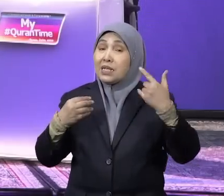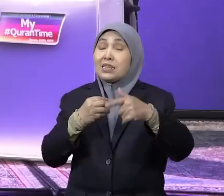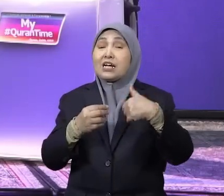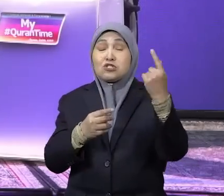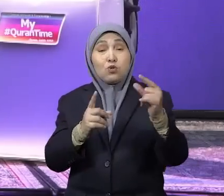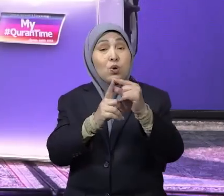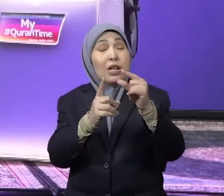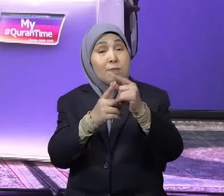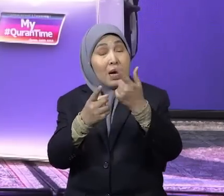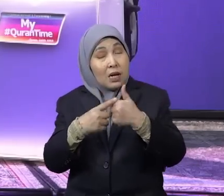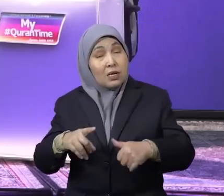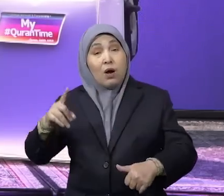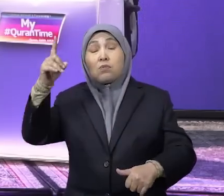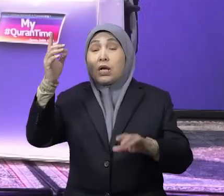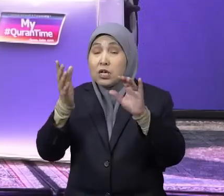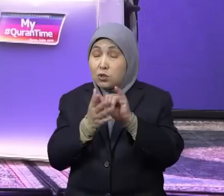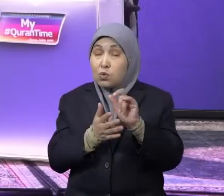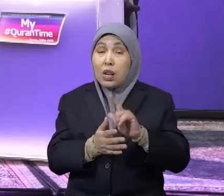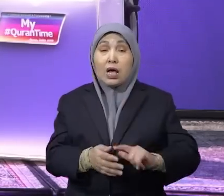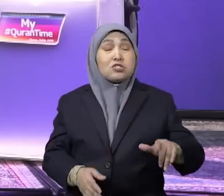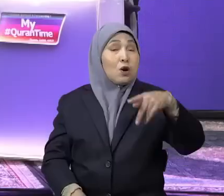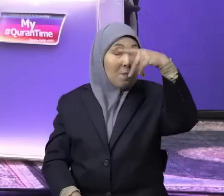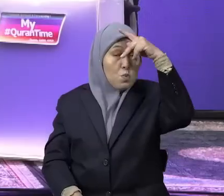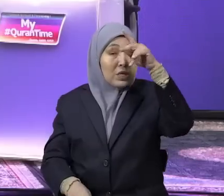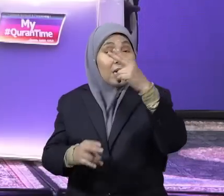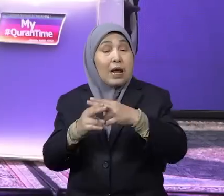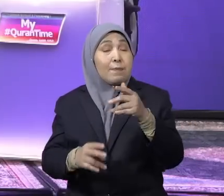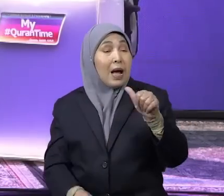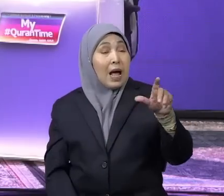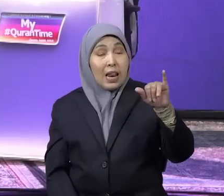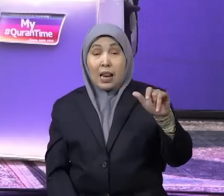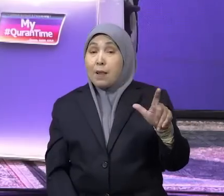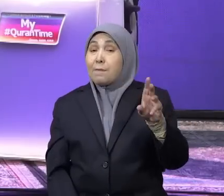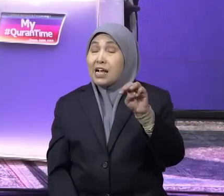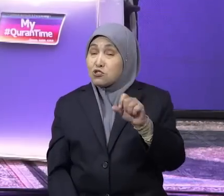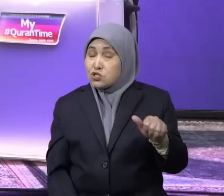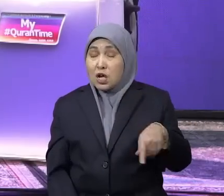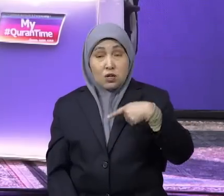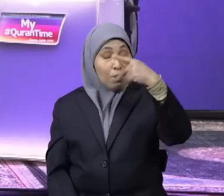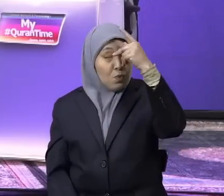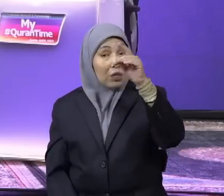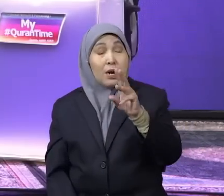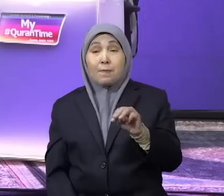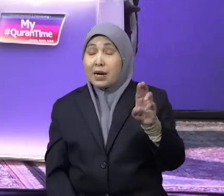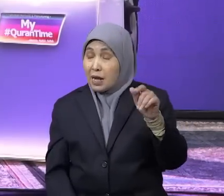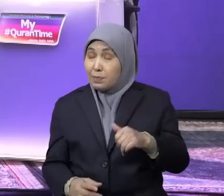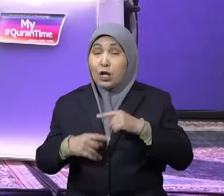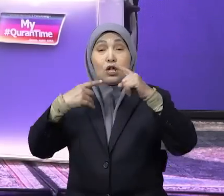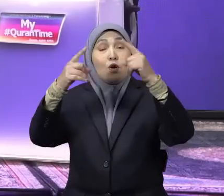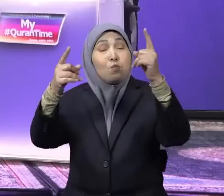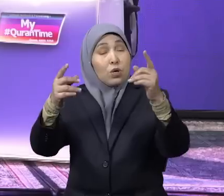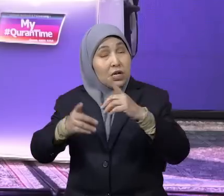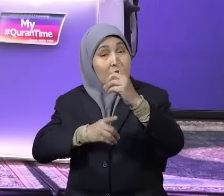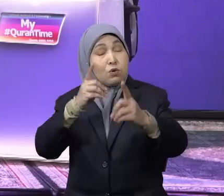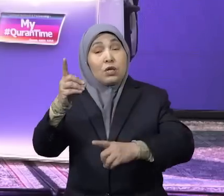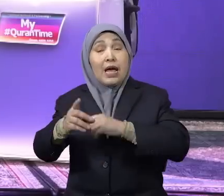kepadamu tentang sebuah kalimah daripadanya, iaitulah seorang putera namanya Al-Masih Isa putera Maryam, seorang yang terkemuka di